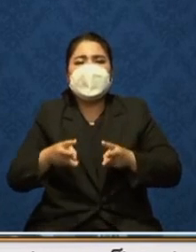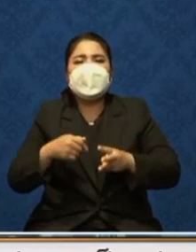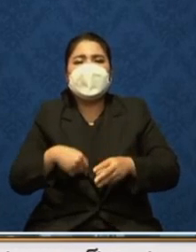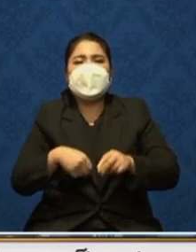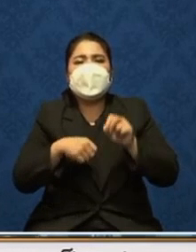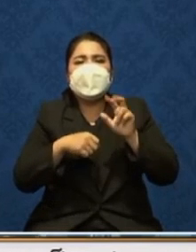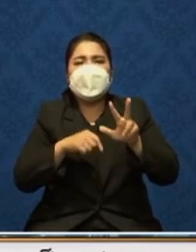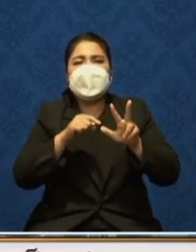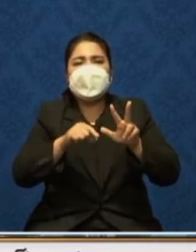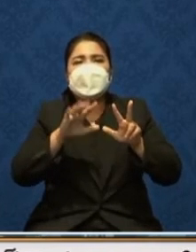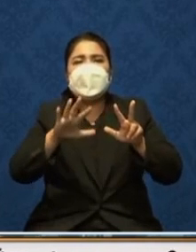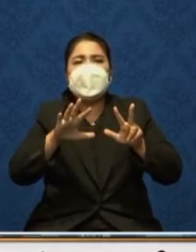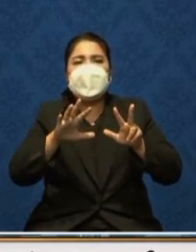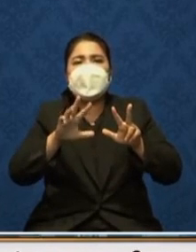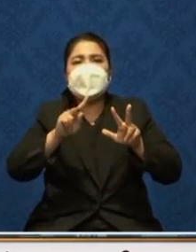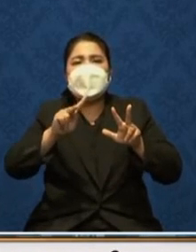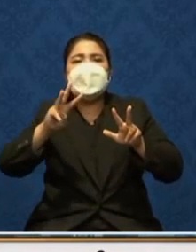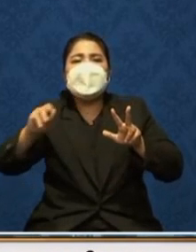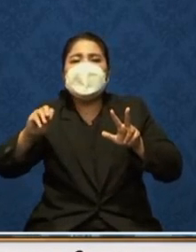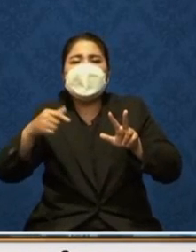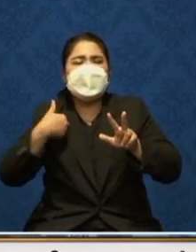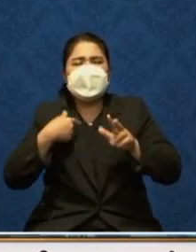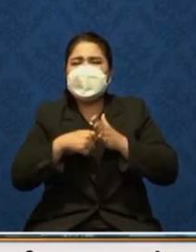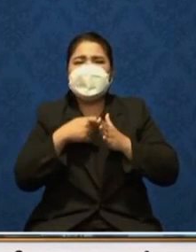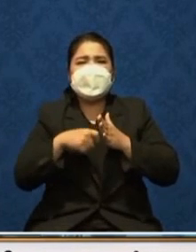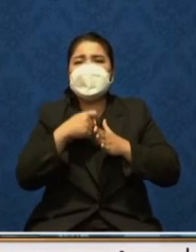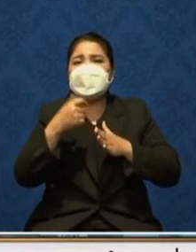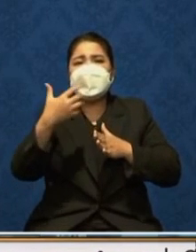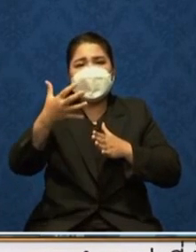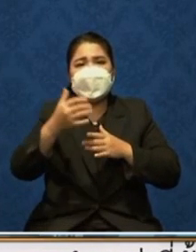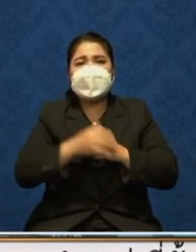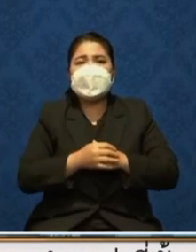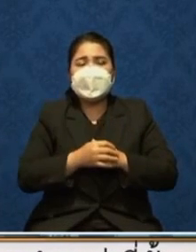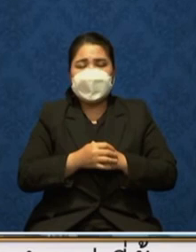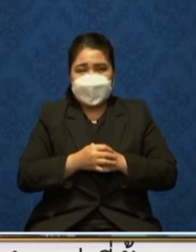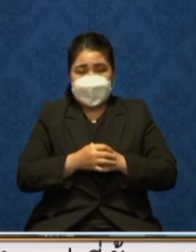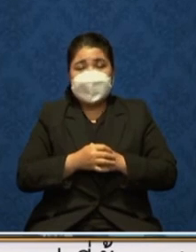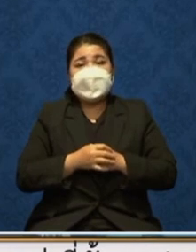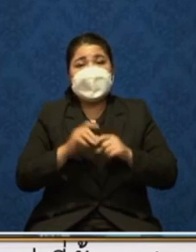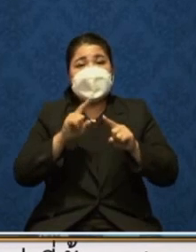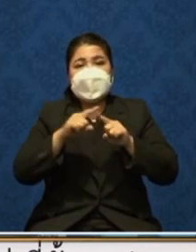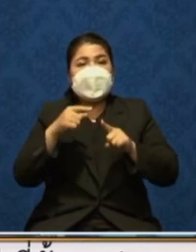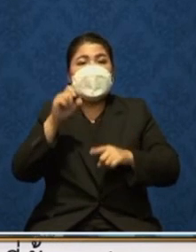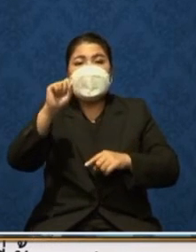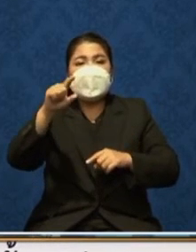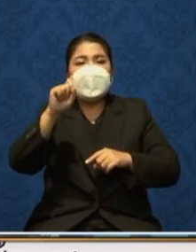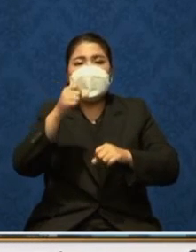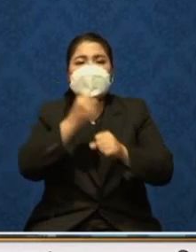5 กิเมตรไปก่อนเหตุผลไม่มีอะไรเลยไมมใครเขาทำรไคสูง 3.5 กิลเมตรกั